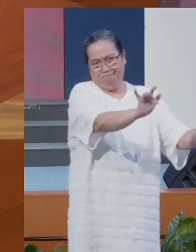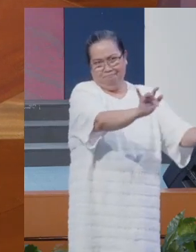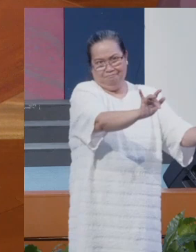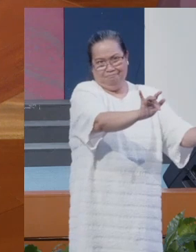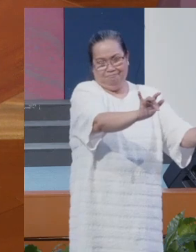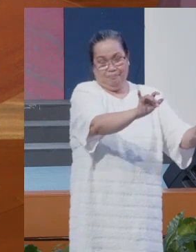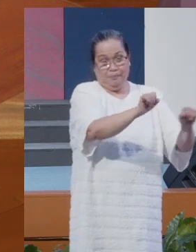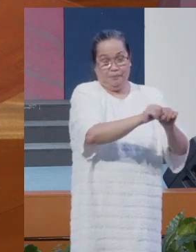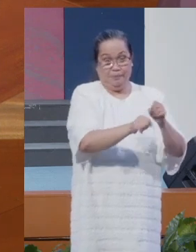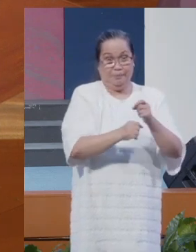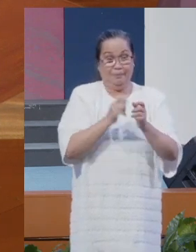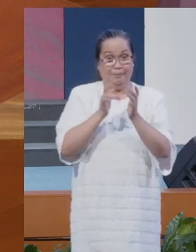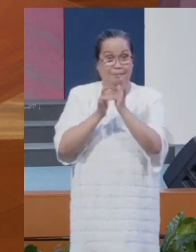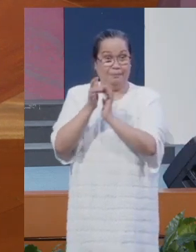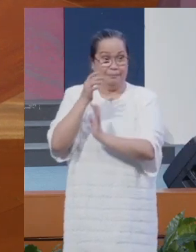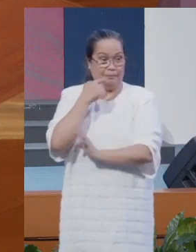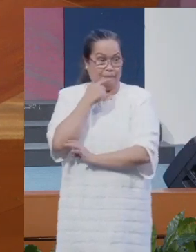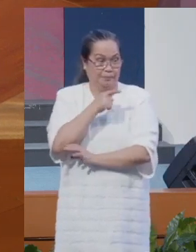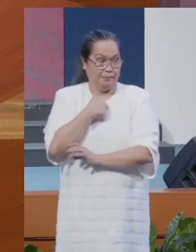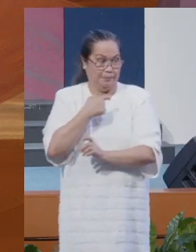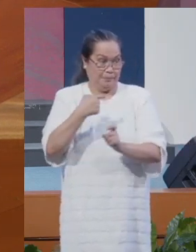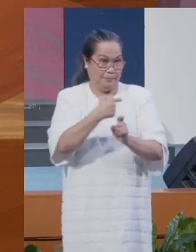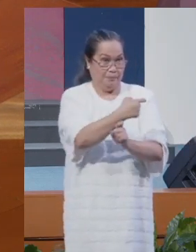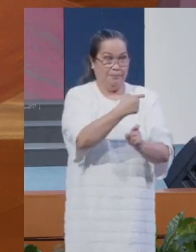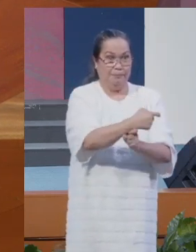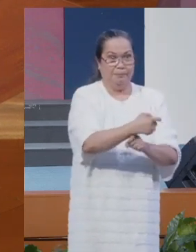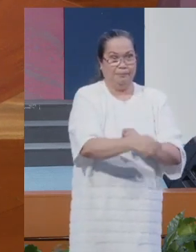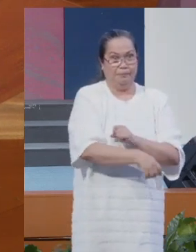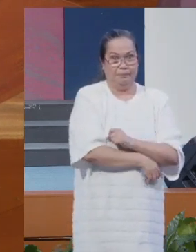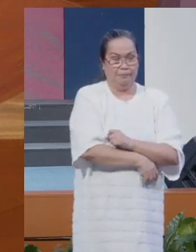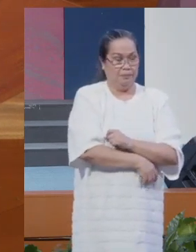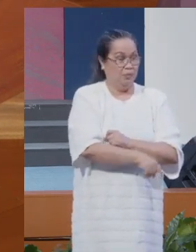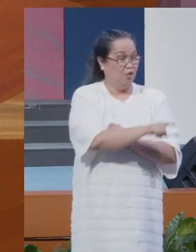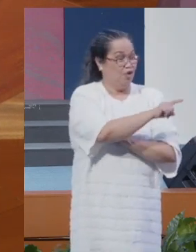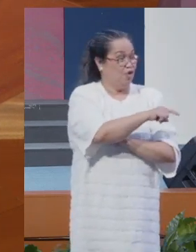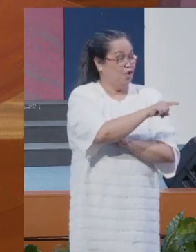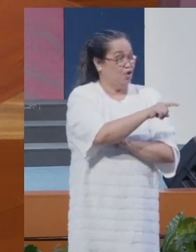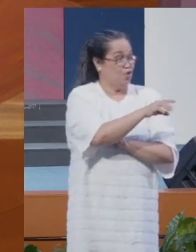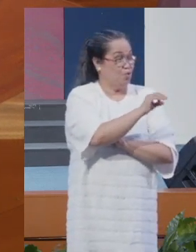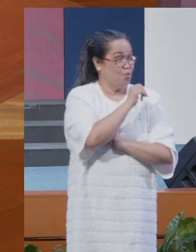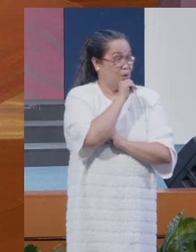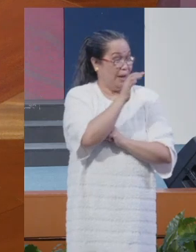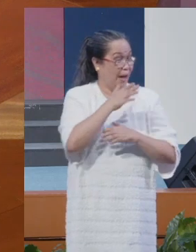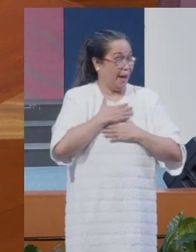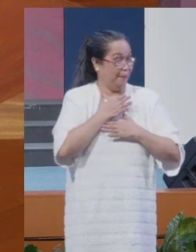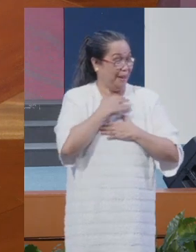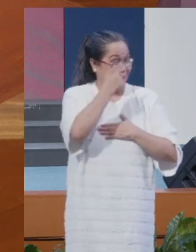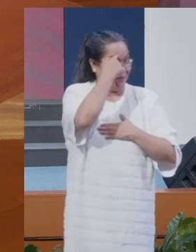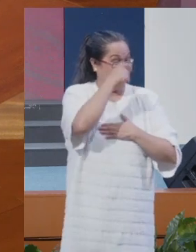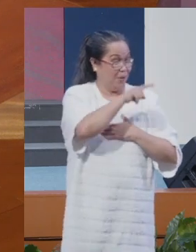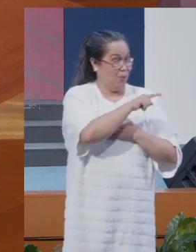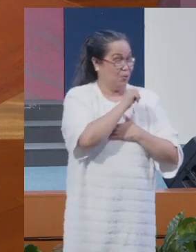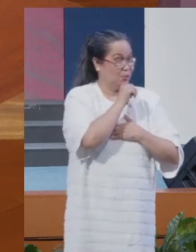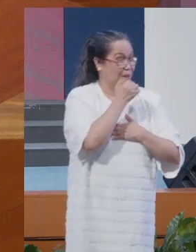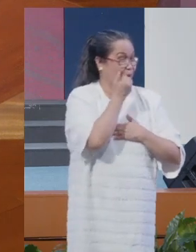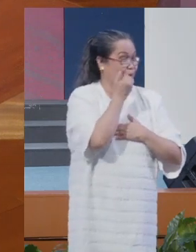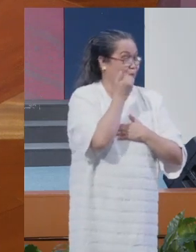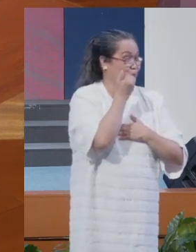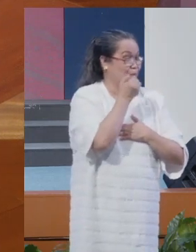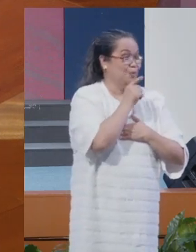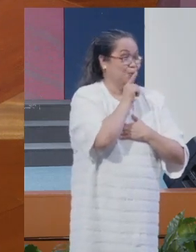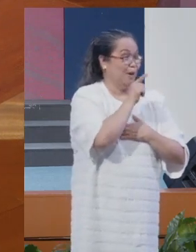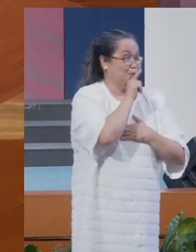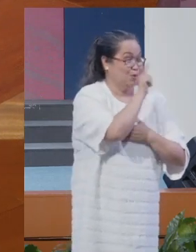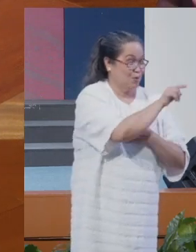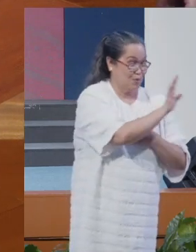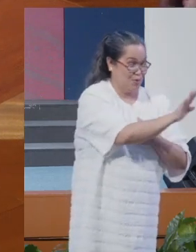nung kanyang sinagot ito, parang tinutulig sa niya yung, wala kayong galak kasi hindi totoo ang inyong pinaniniwalaan.